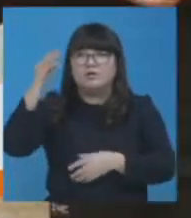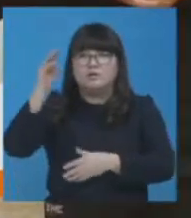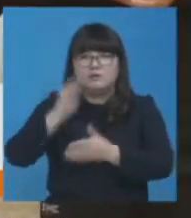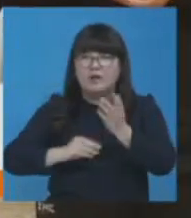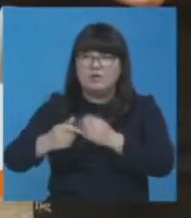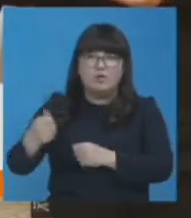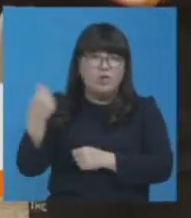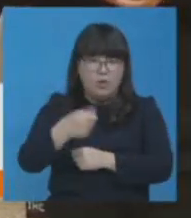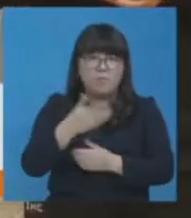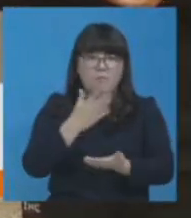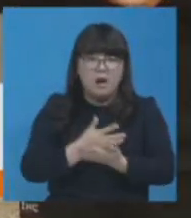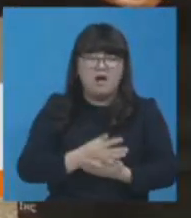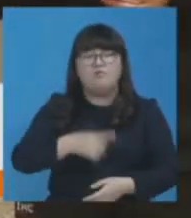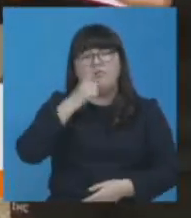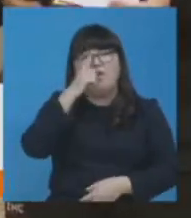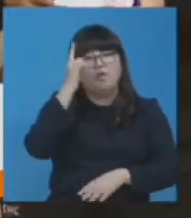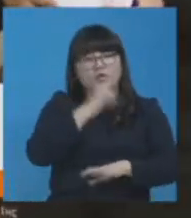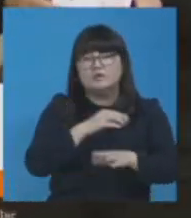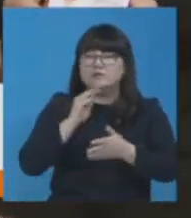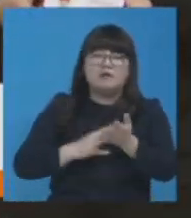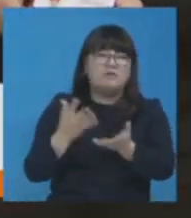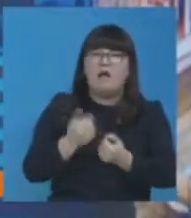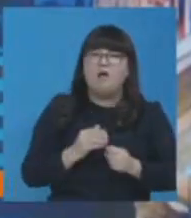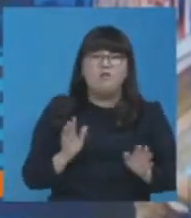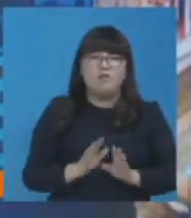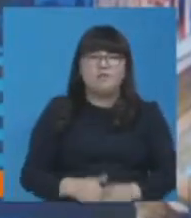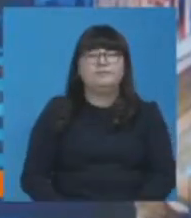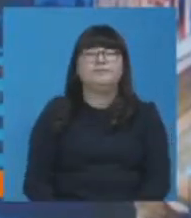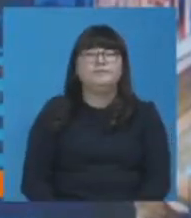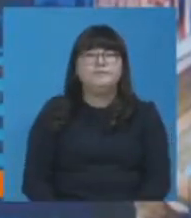татвар ногдуулсан тул Монгол татвар авахгүй юм а. Зарим имийн сайтын